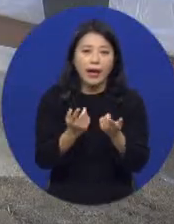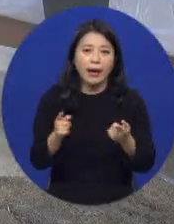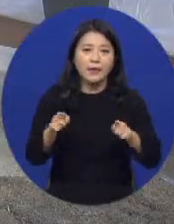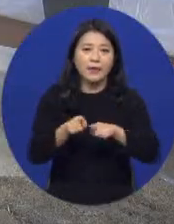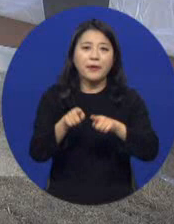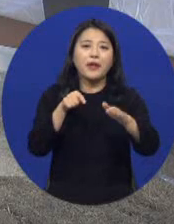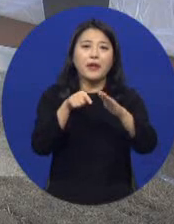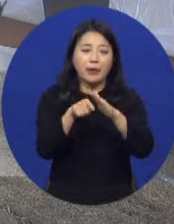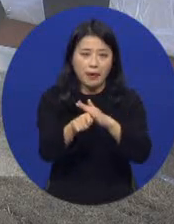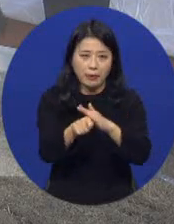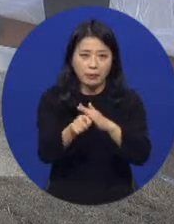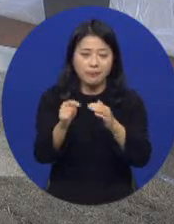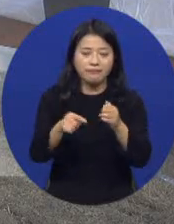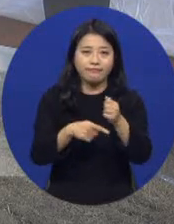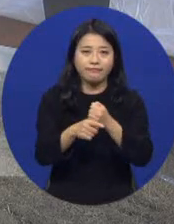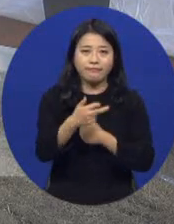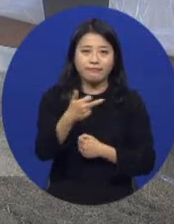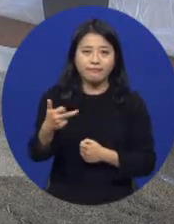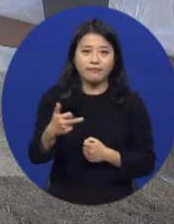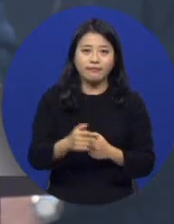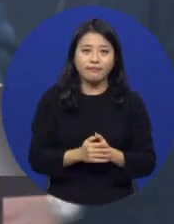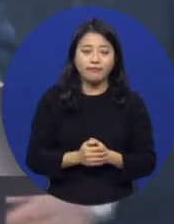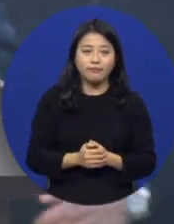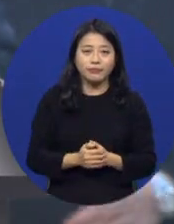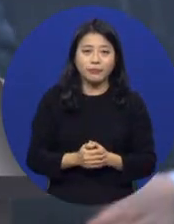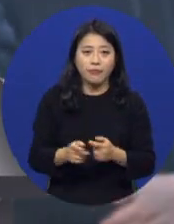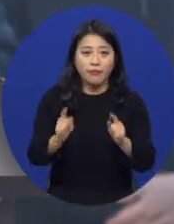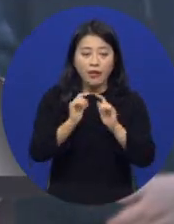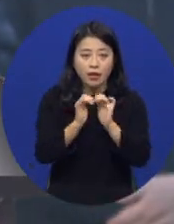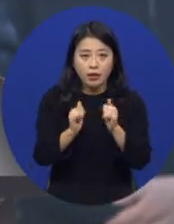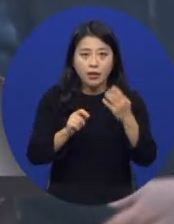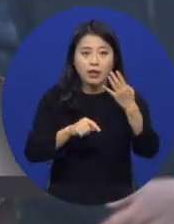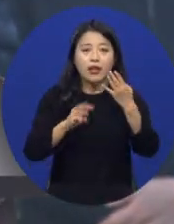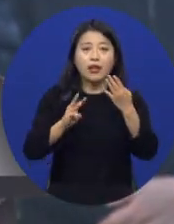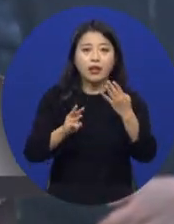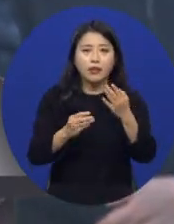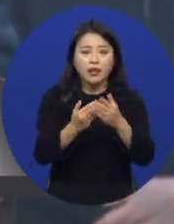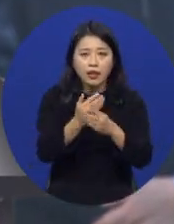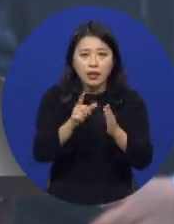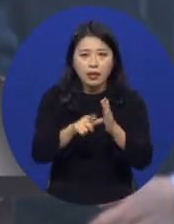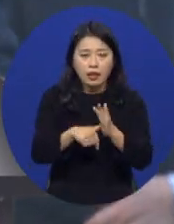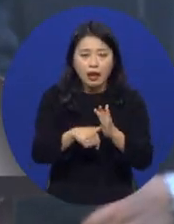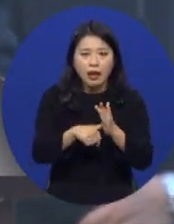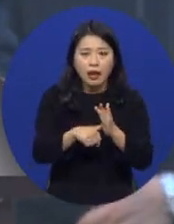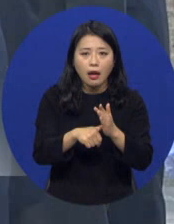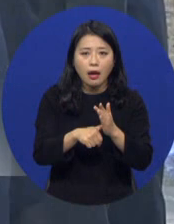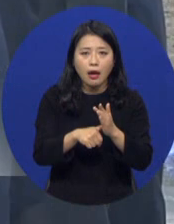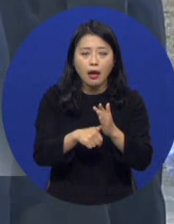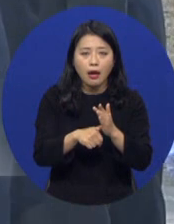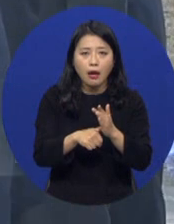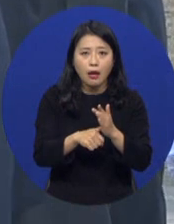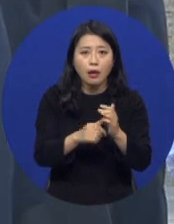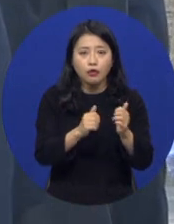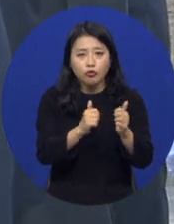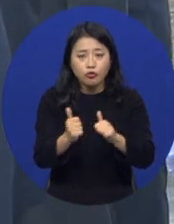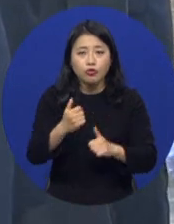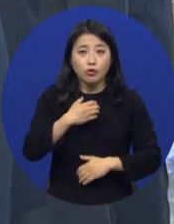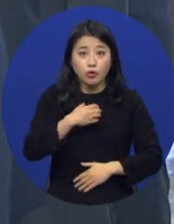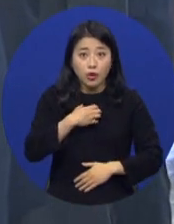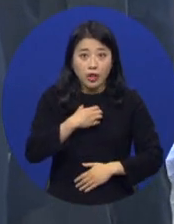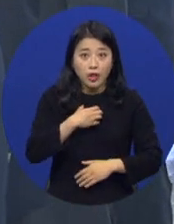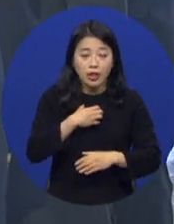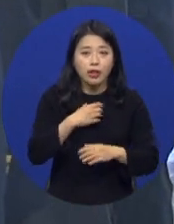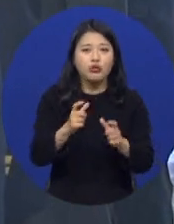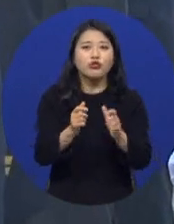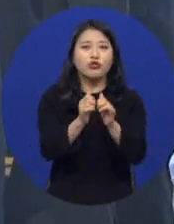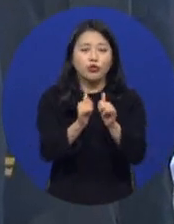함께 방문해 의미를 더했습니다 참석자들은 43 당시 처형 위기에 처한 주민 100여명을 살린고